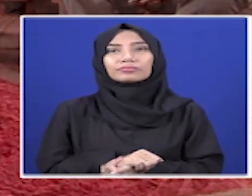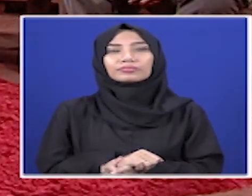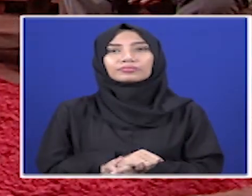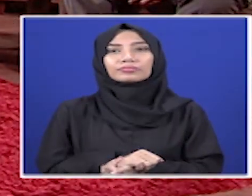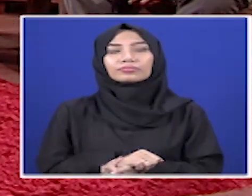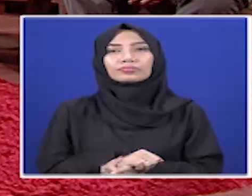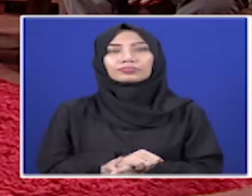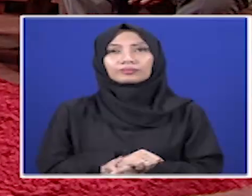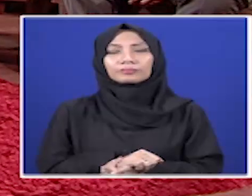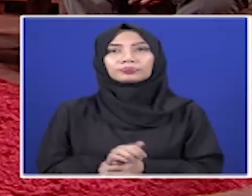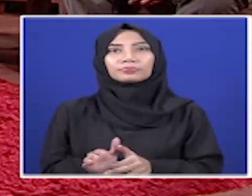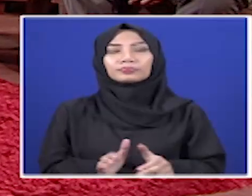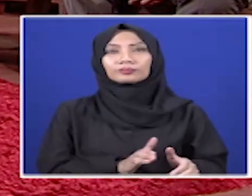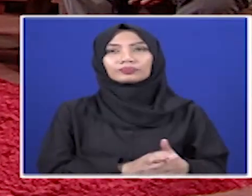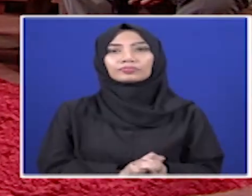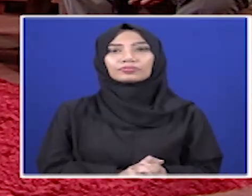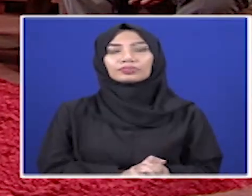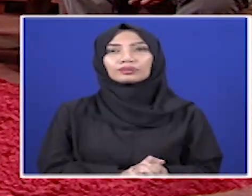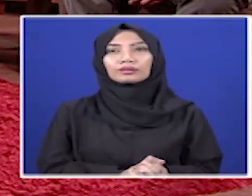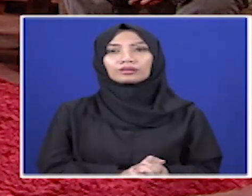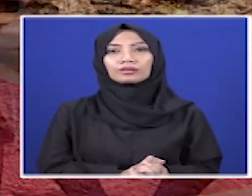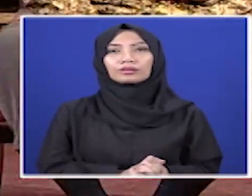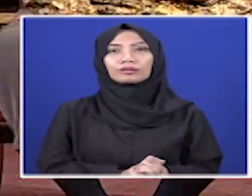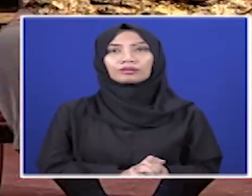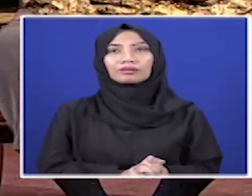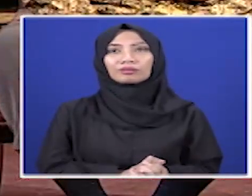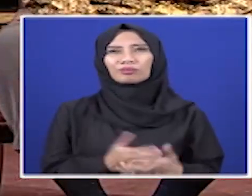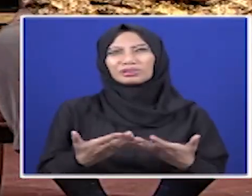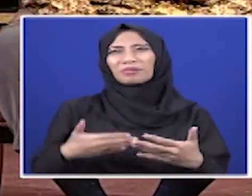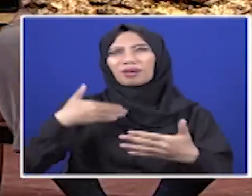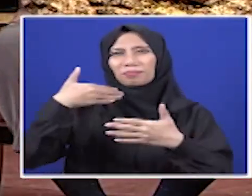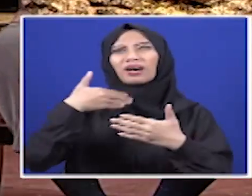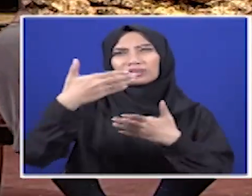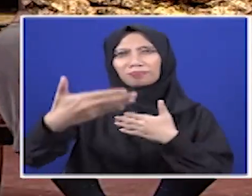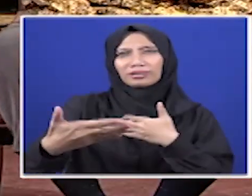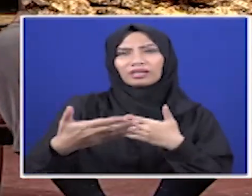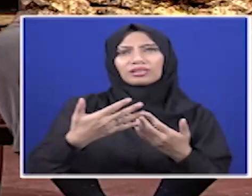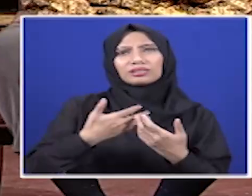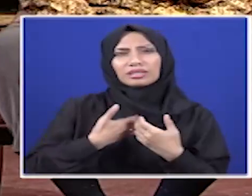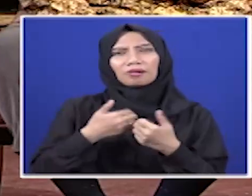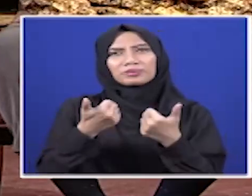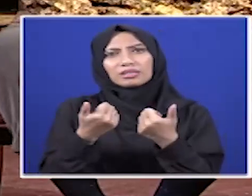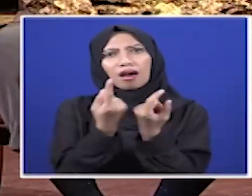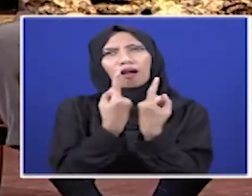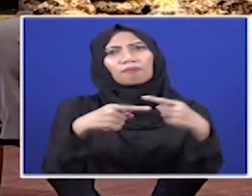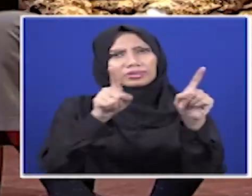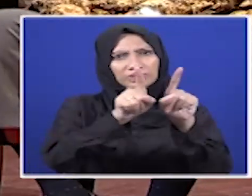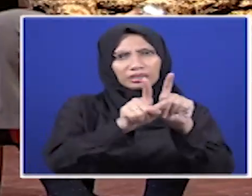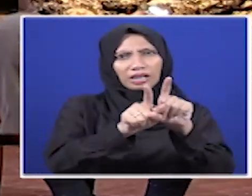Apakah sampai nanti saya nggak bakalan dapat jodoh yang baik